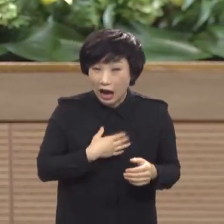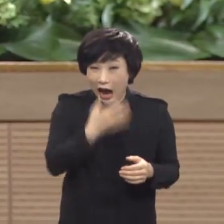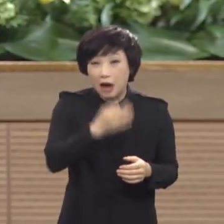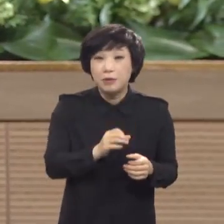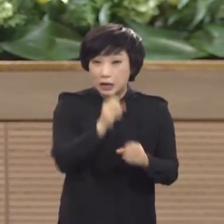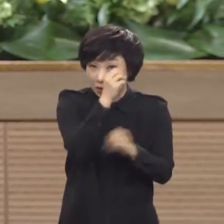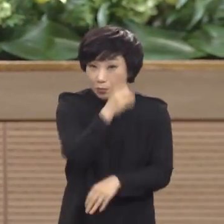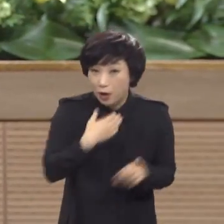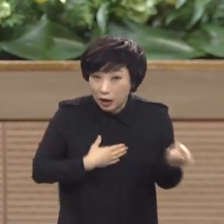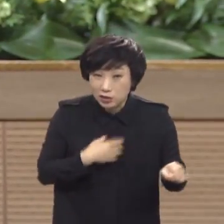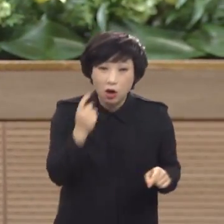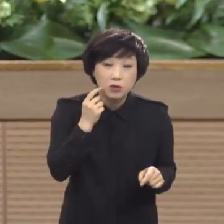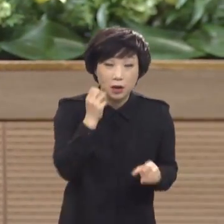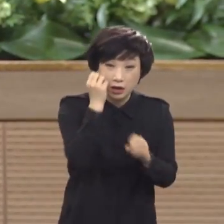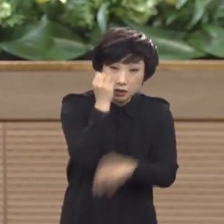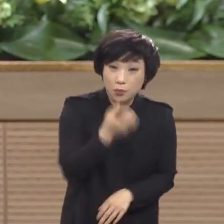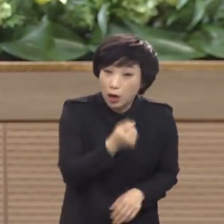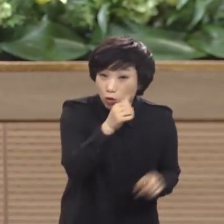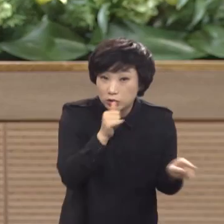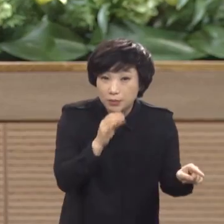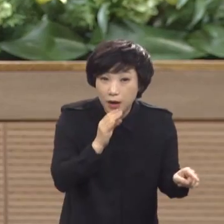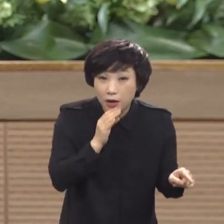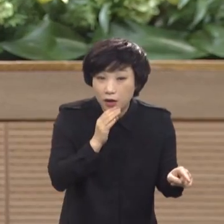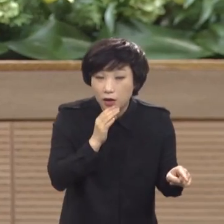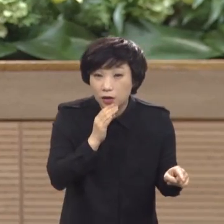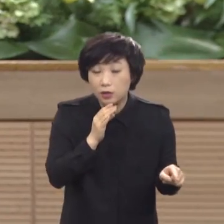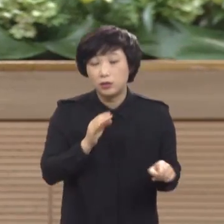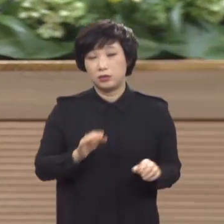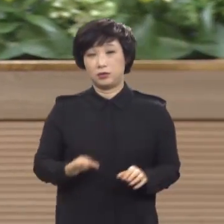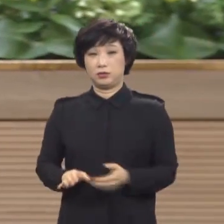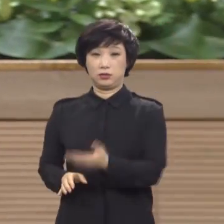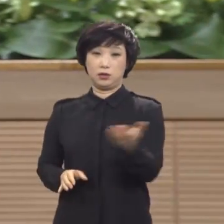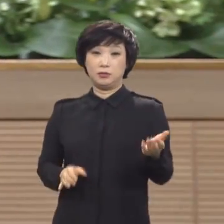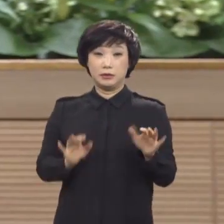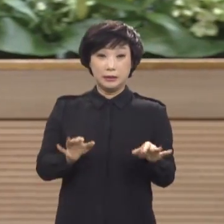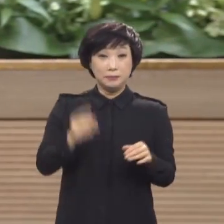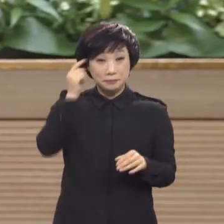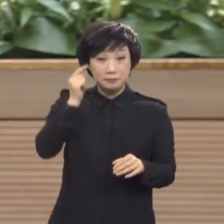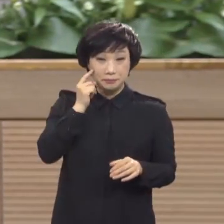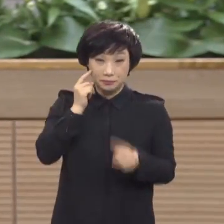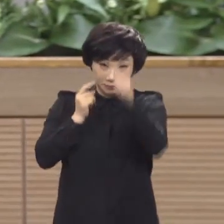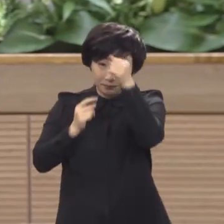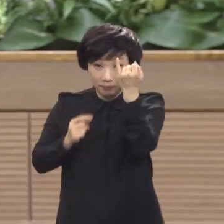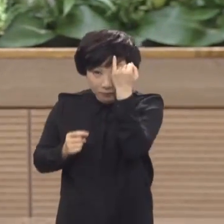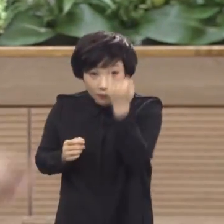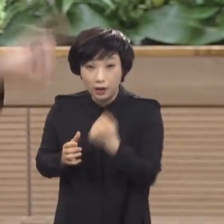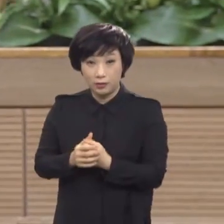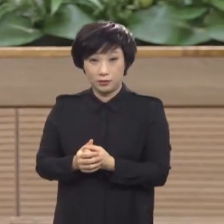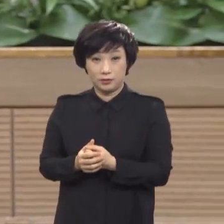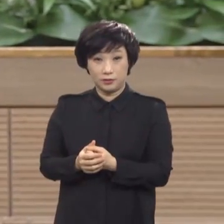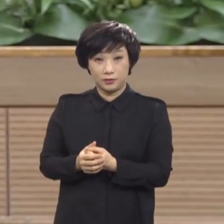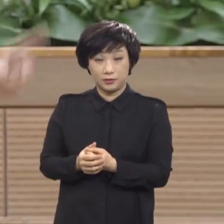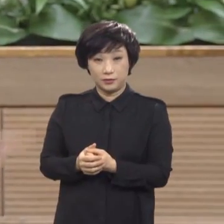본질, 거짓말의 본질. 자, 봐. 아담과 하와가